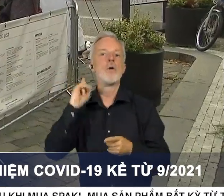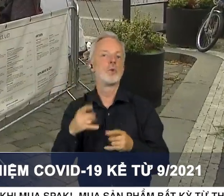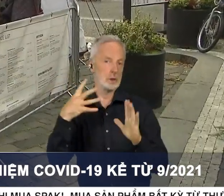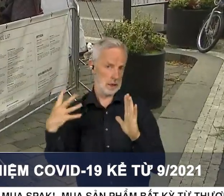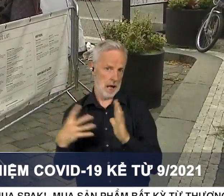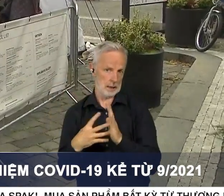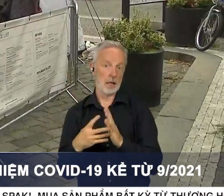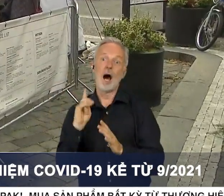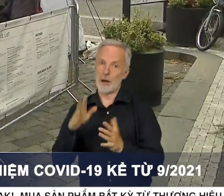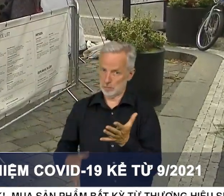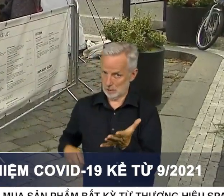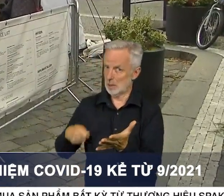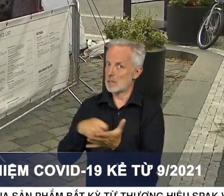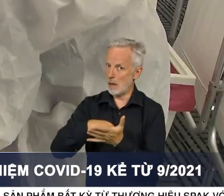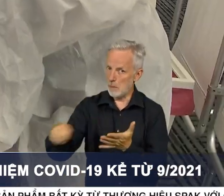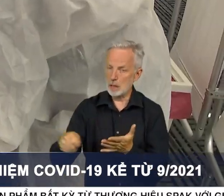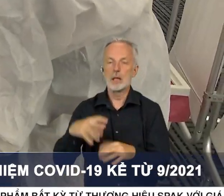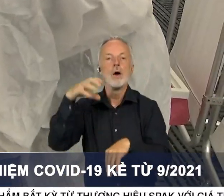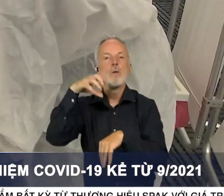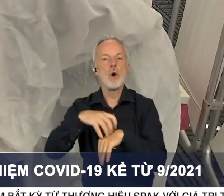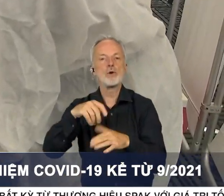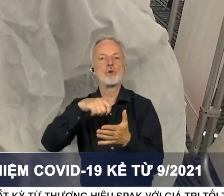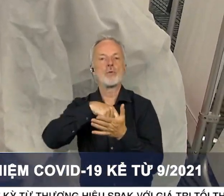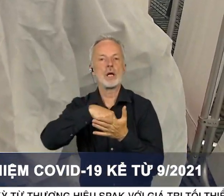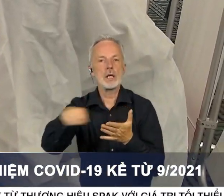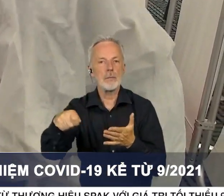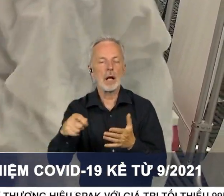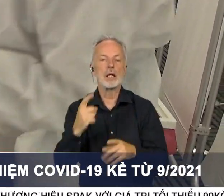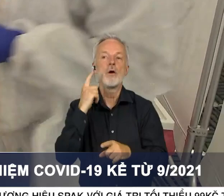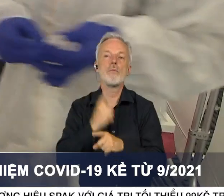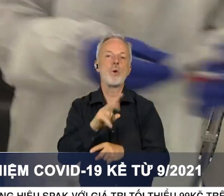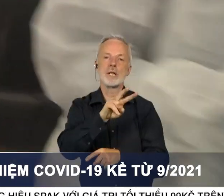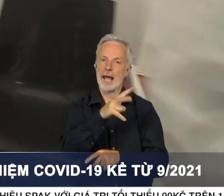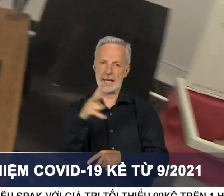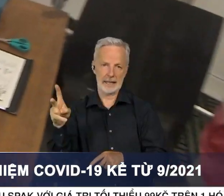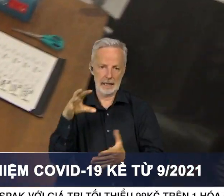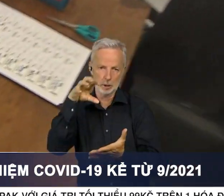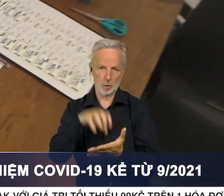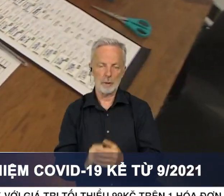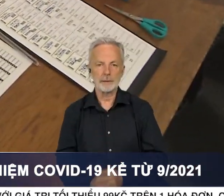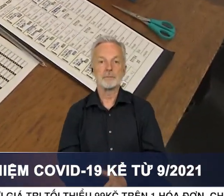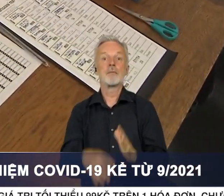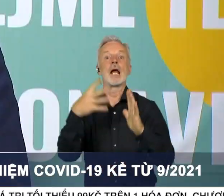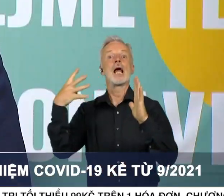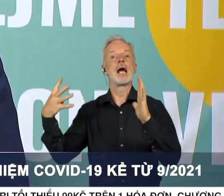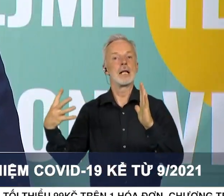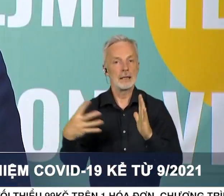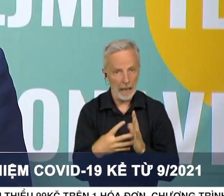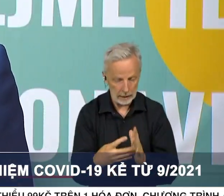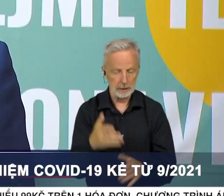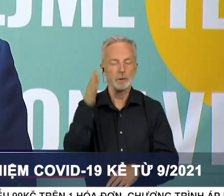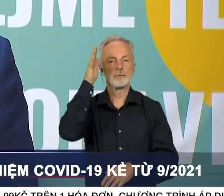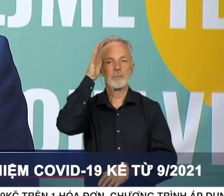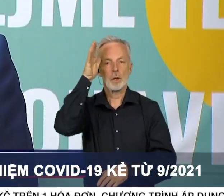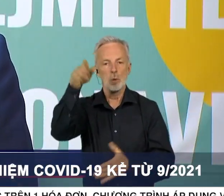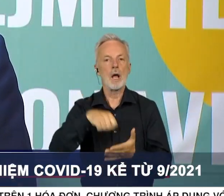nhau. Bộ trưởng nhấn mạnh, mức phí xét nghiệm sẽ không áp dụng cho các em học sinh tại các trường học. Các kết quả xét nghiệm tại trường học có thể được sử dụng